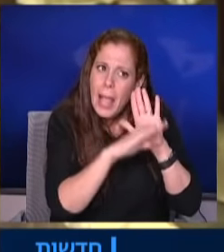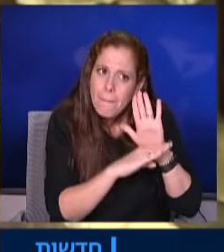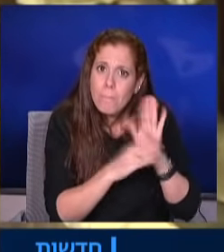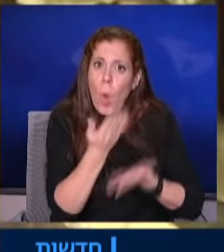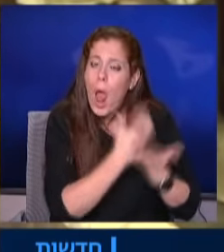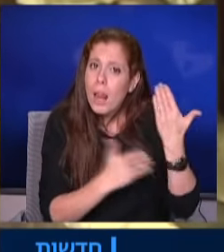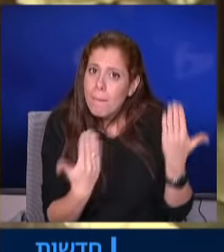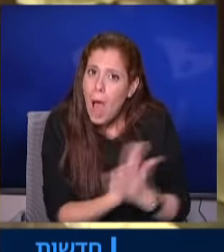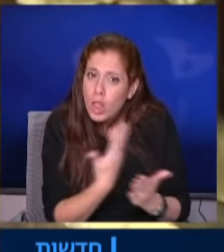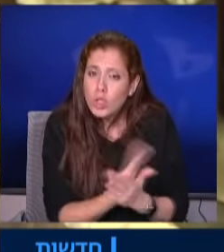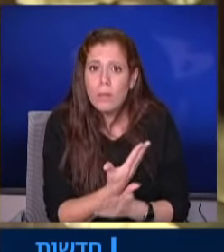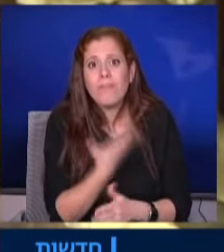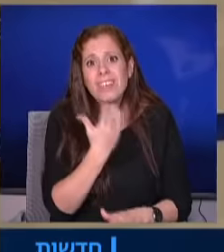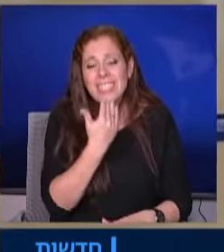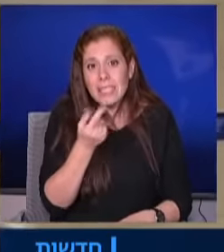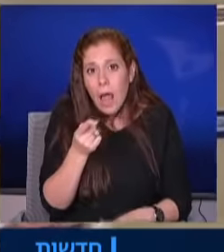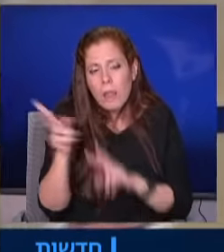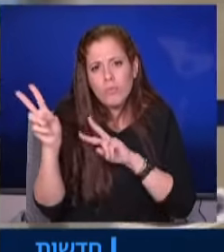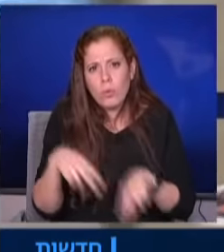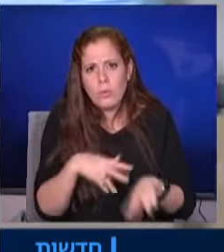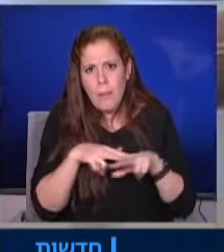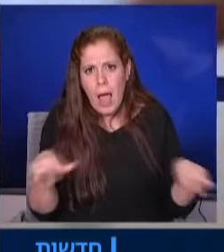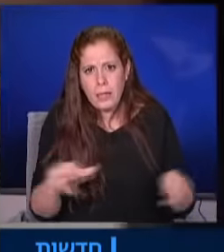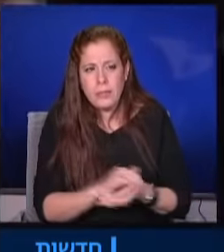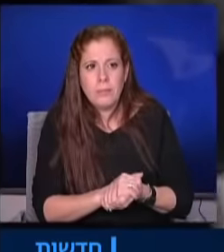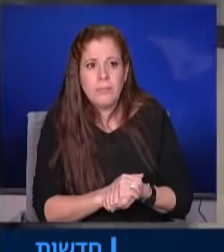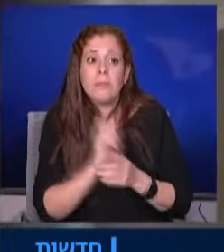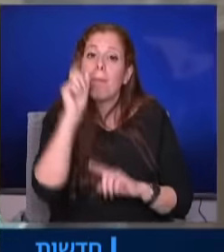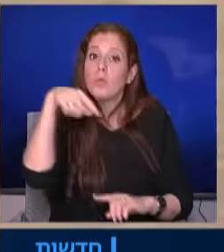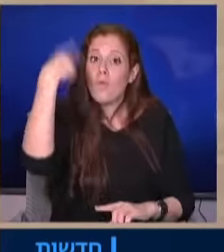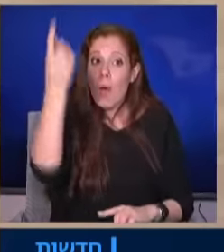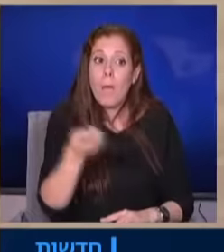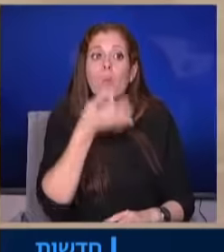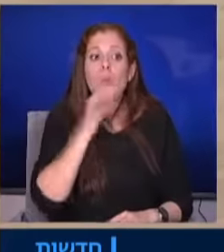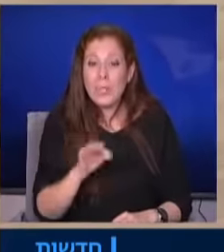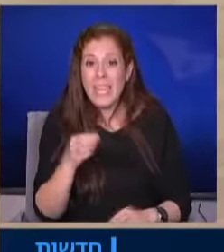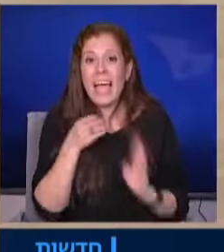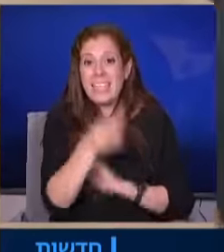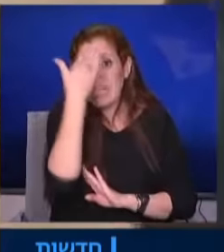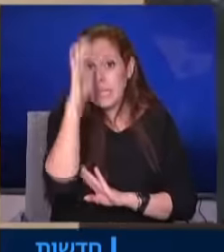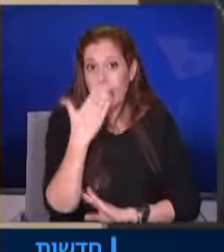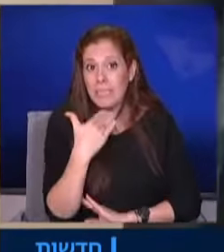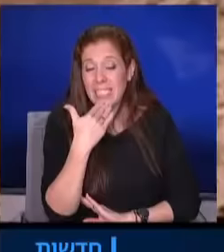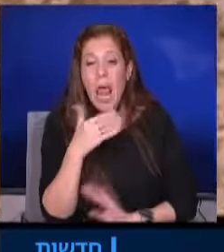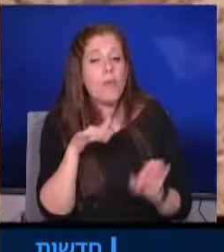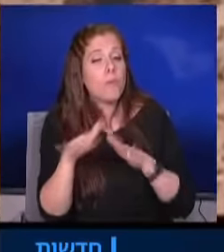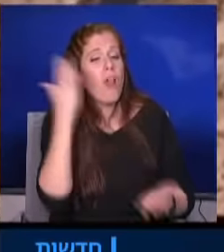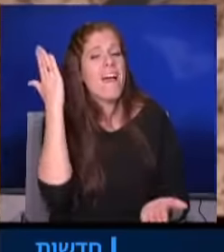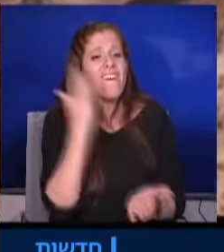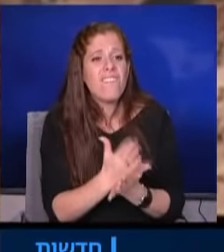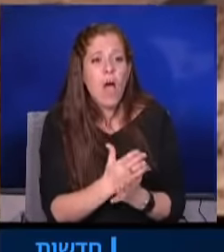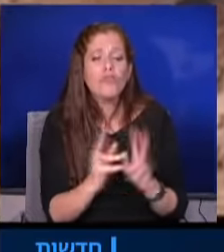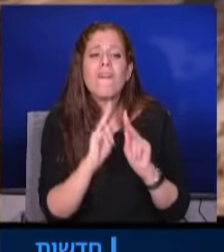החדשים ולישראלים השבים ארצה. מהשבוע הבא אמנם תותר כניסת זרים לישראל, אך הממשלה קבעה כי